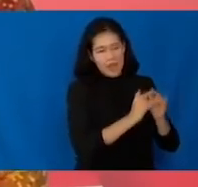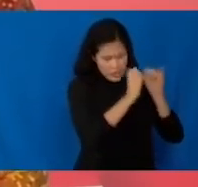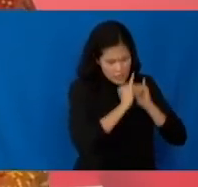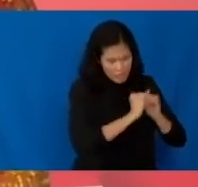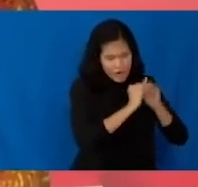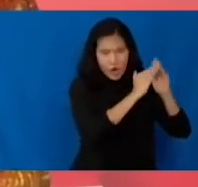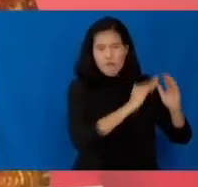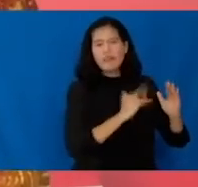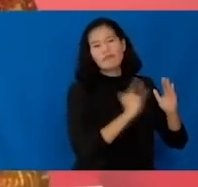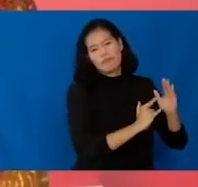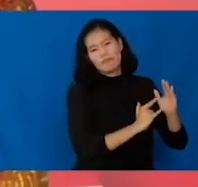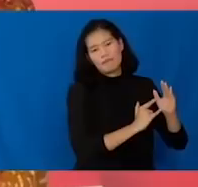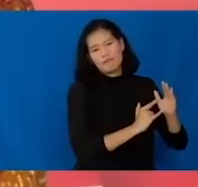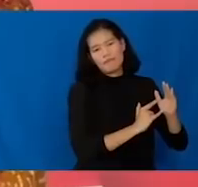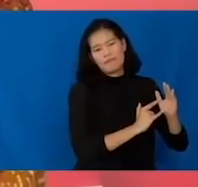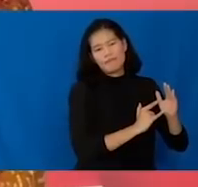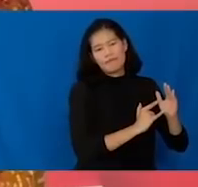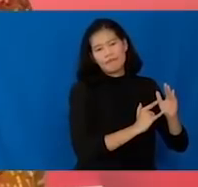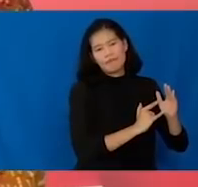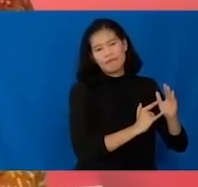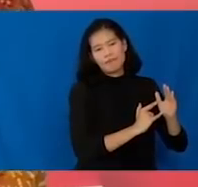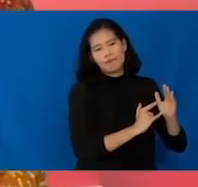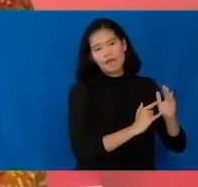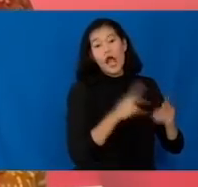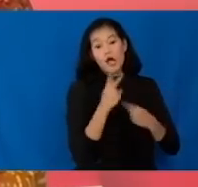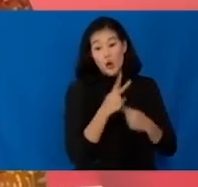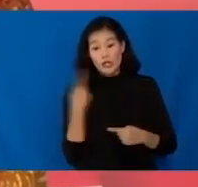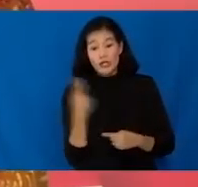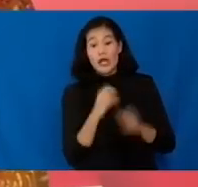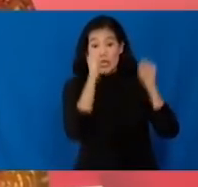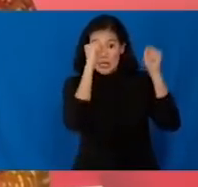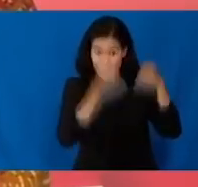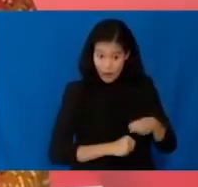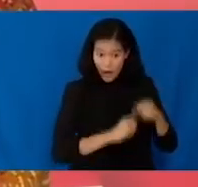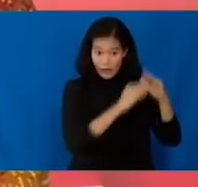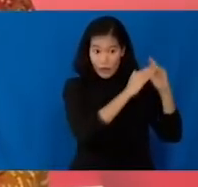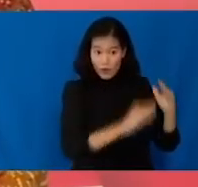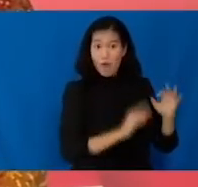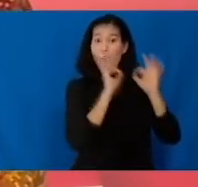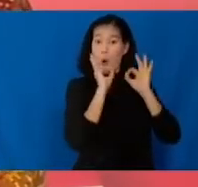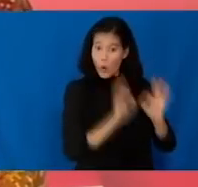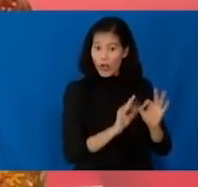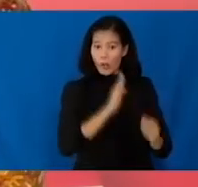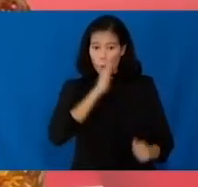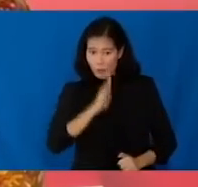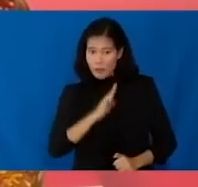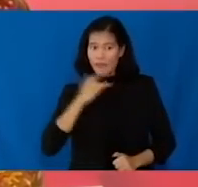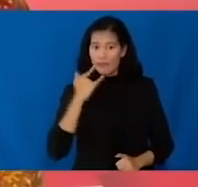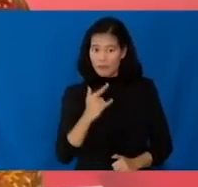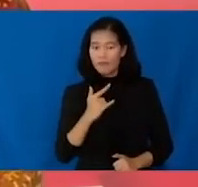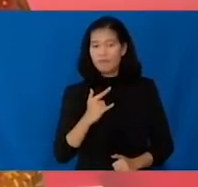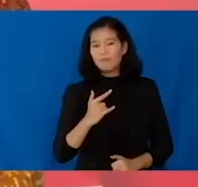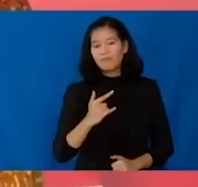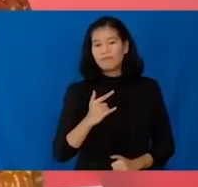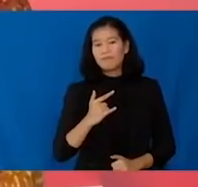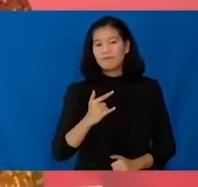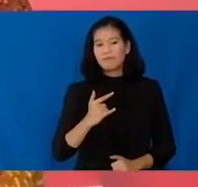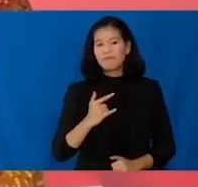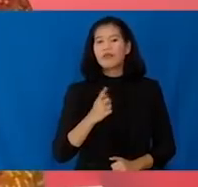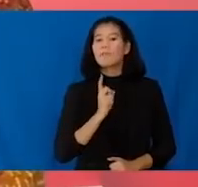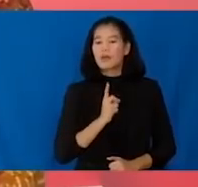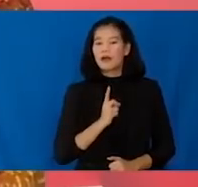dari rumah Insyaallah kalau kita sepakat dengan ini dan kita komitmen kuat untuk melaksanakan ini